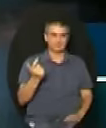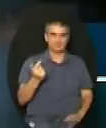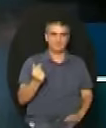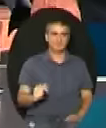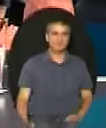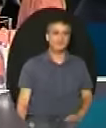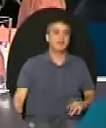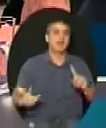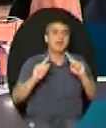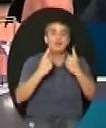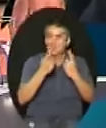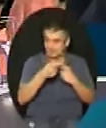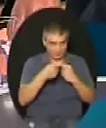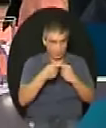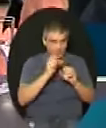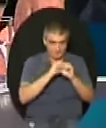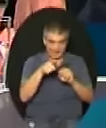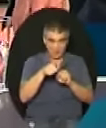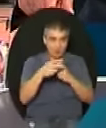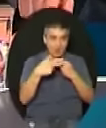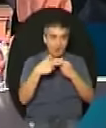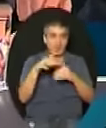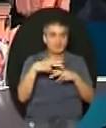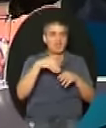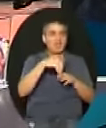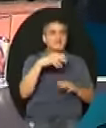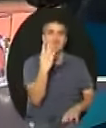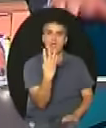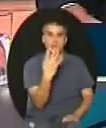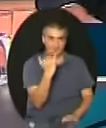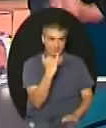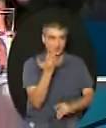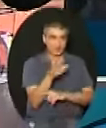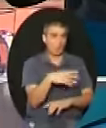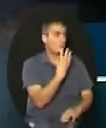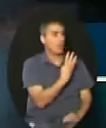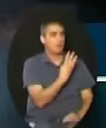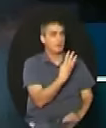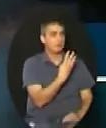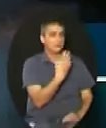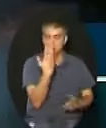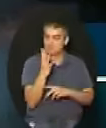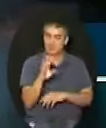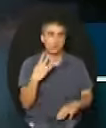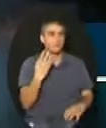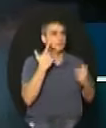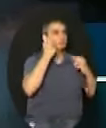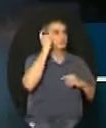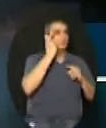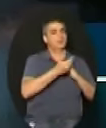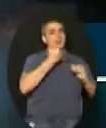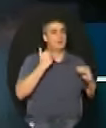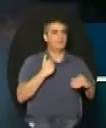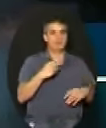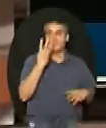רגע, מייקל. האירוע עירה, הפיגוע עירה ליד רחוב ארבע. נכון? שם נהרגו ארבעה. נהרגו ארבעה. 70 שנה בדיוק לפני זה.